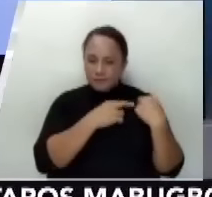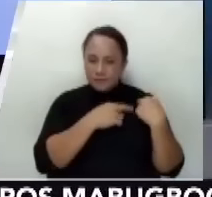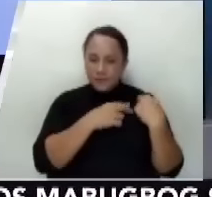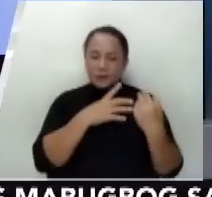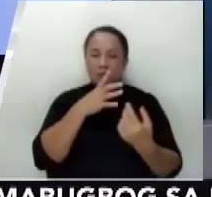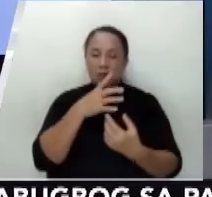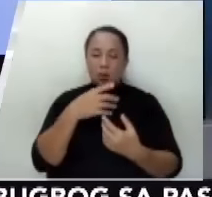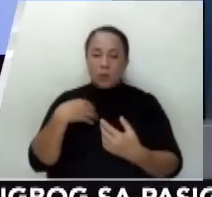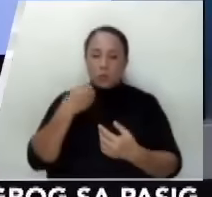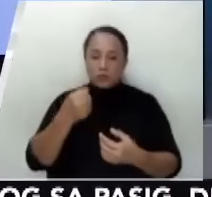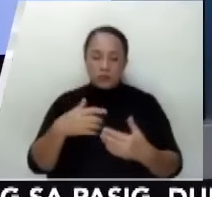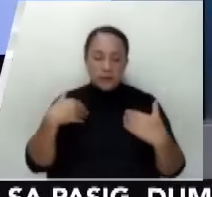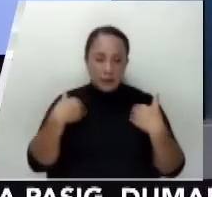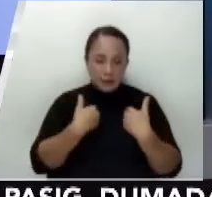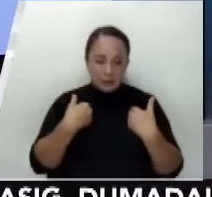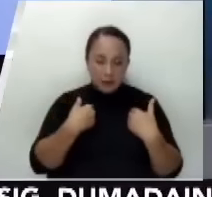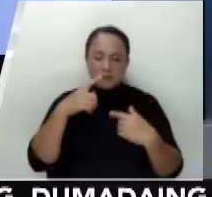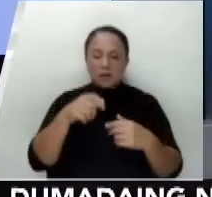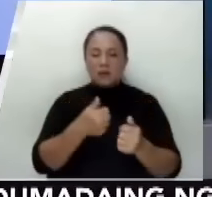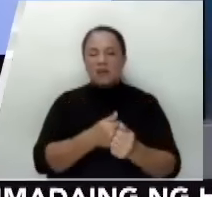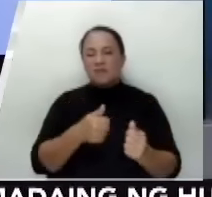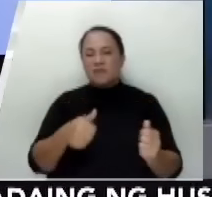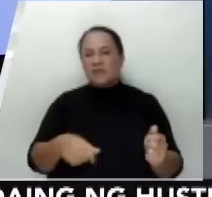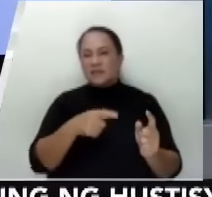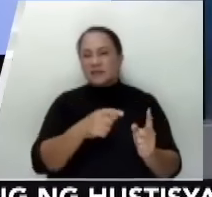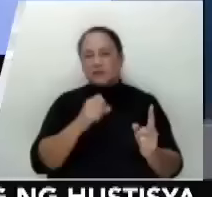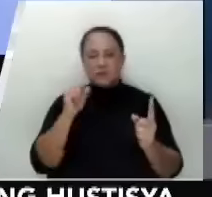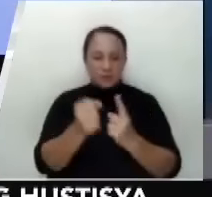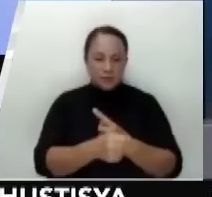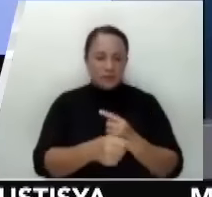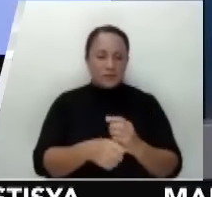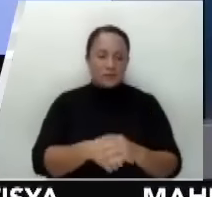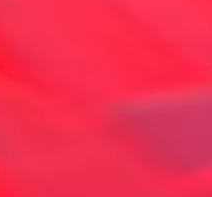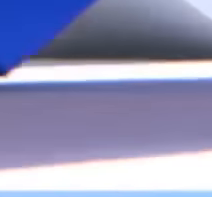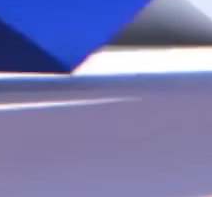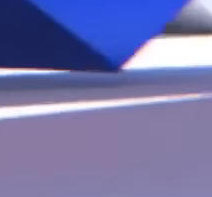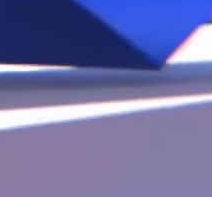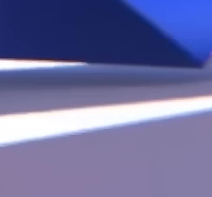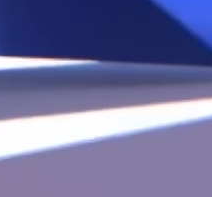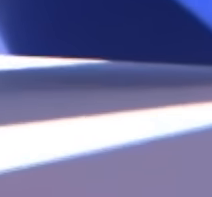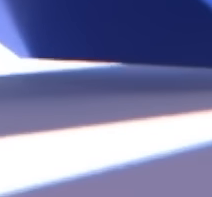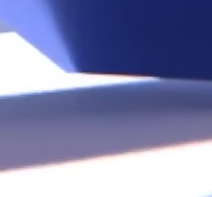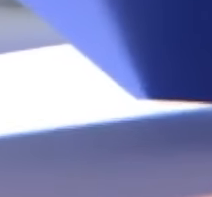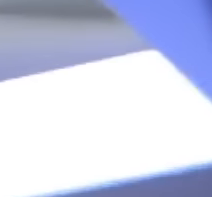hayop para maiwasan ang mga ganyang sitwasyon. Nakatutok si Salima Refran.